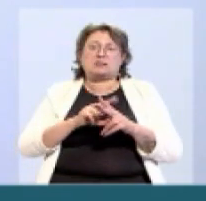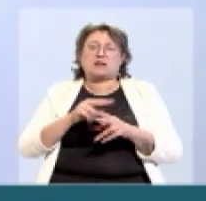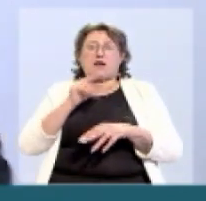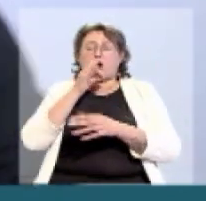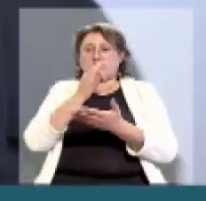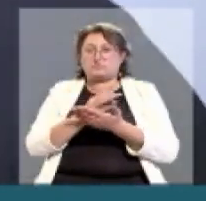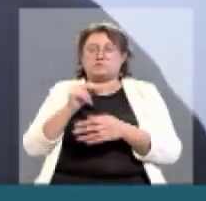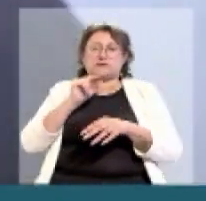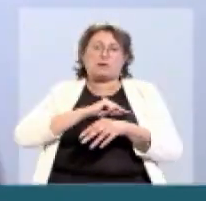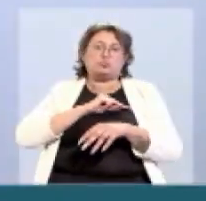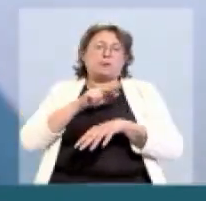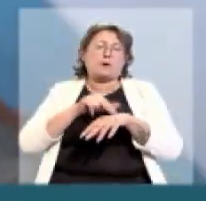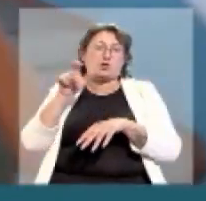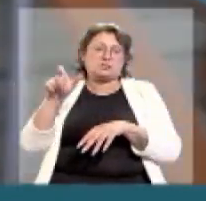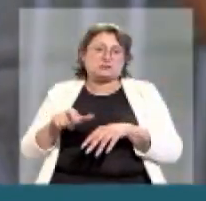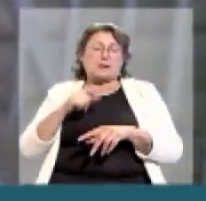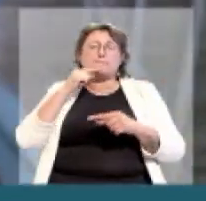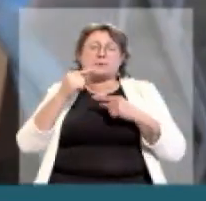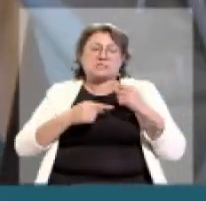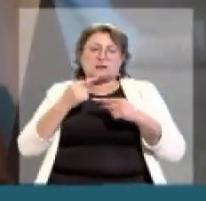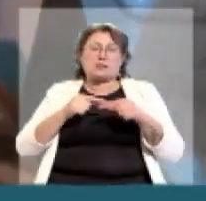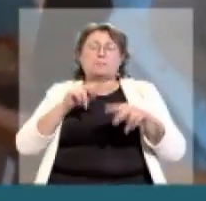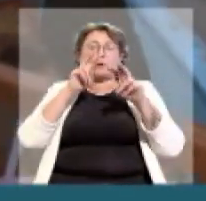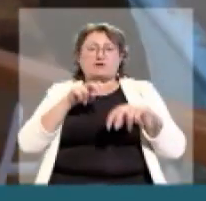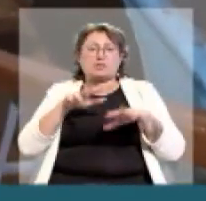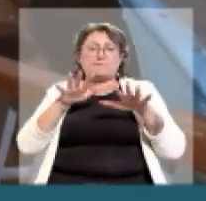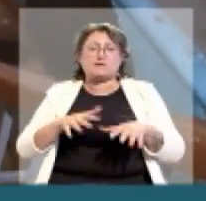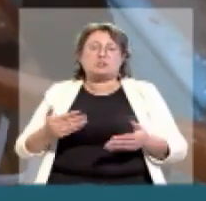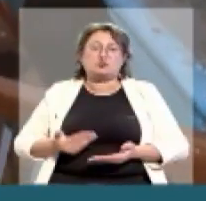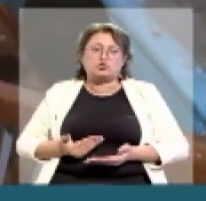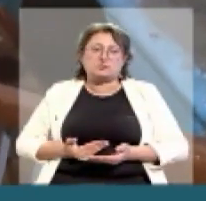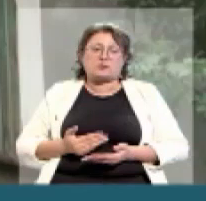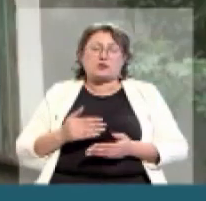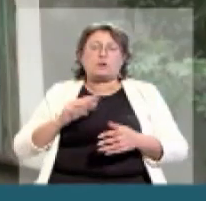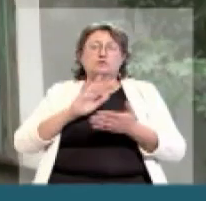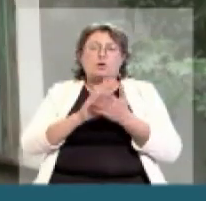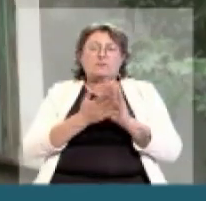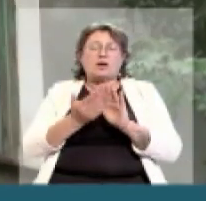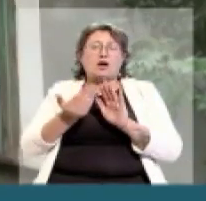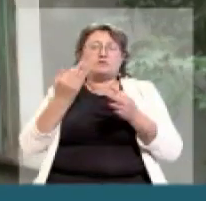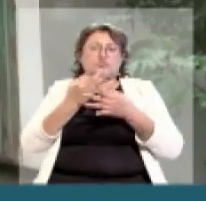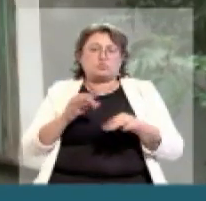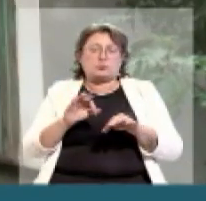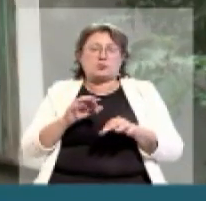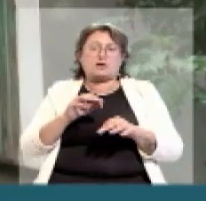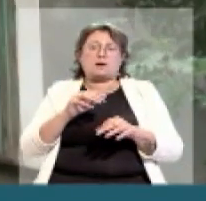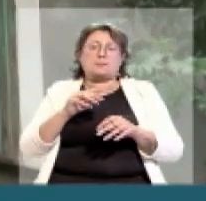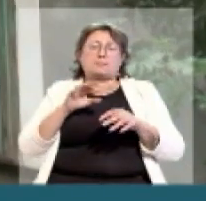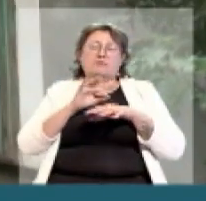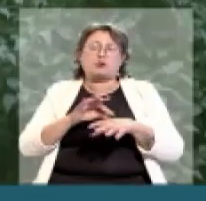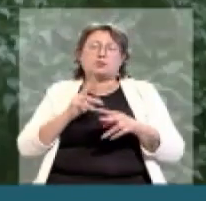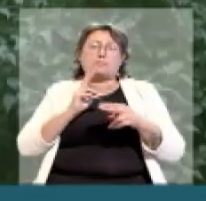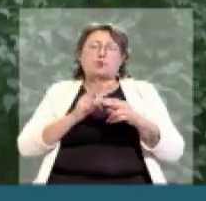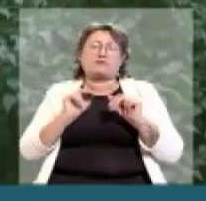на сотрудниках полиции, которые регулярно проверяют место жительства условно осужденного, проводят профилактическую